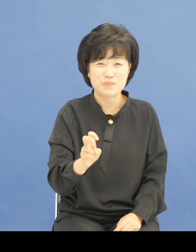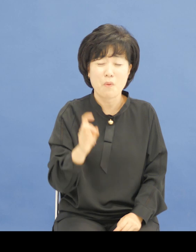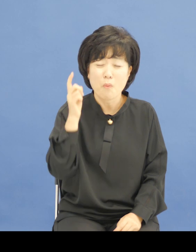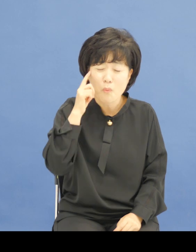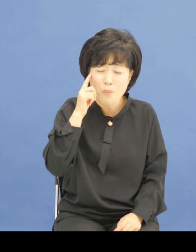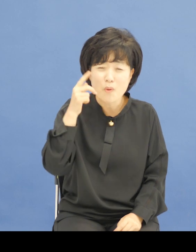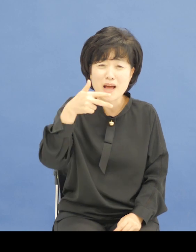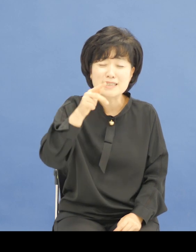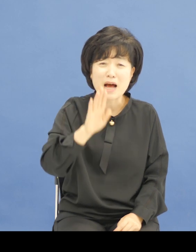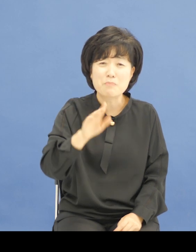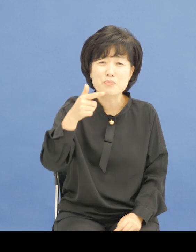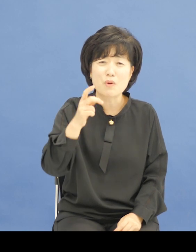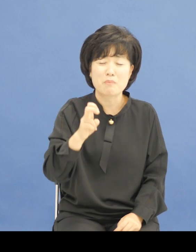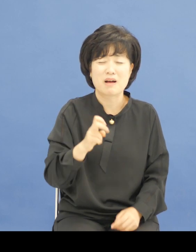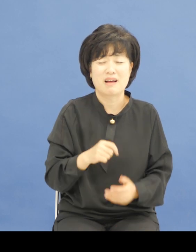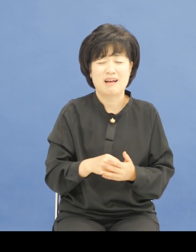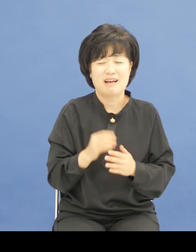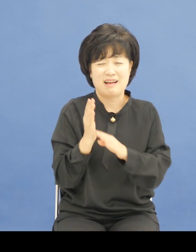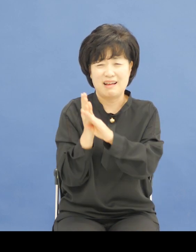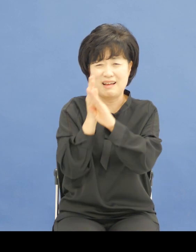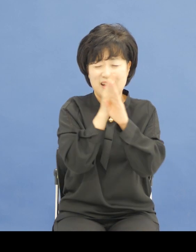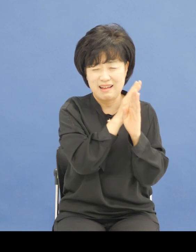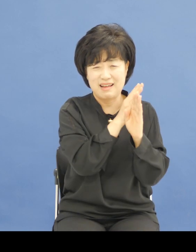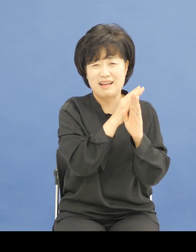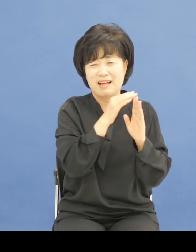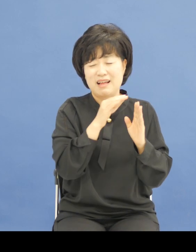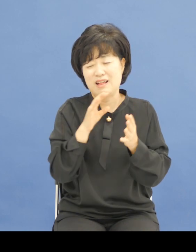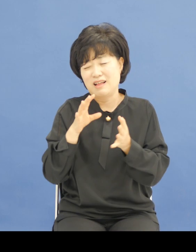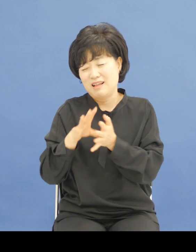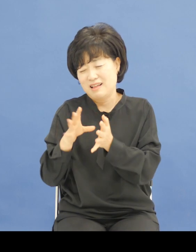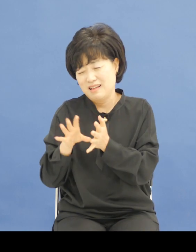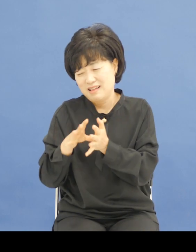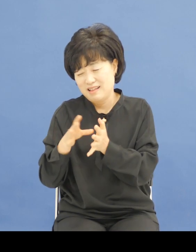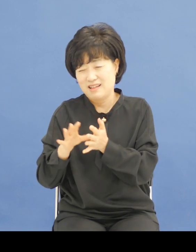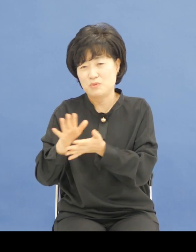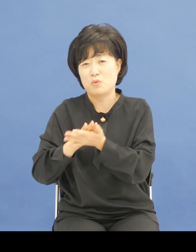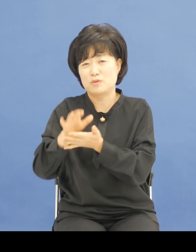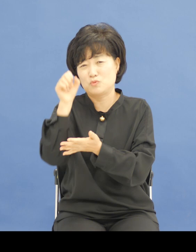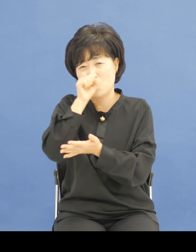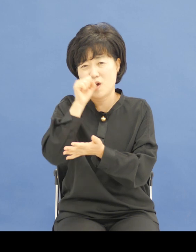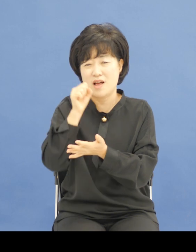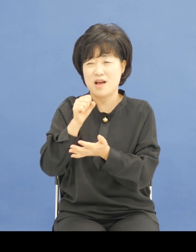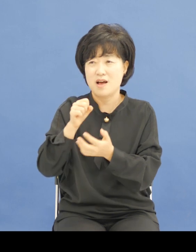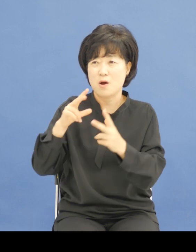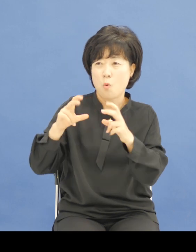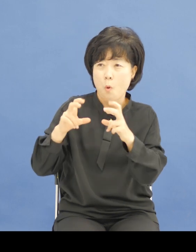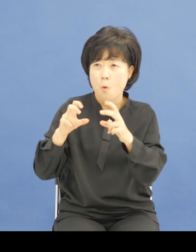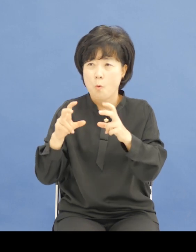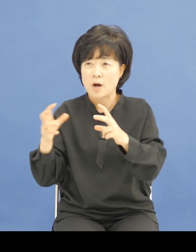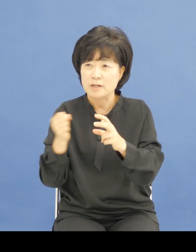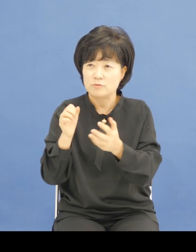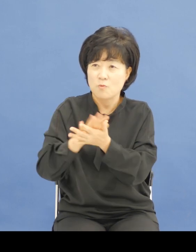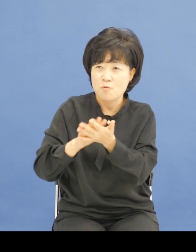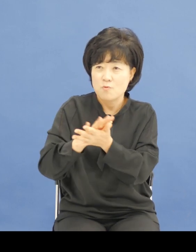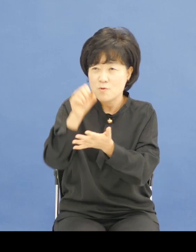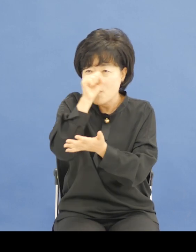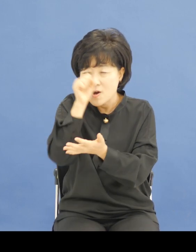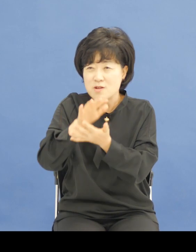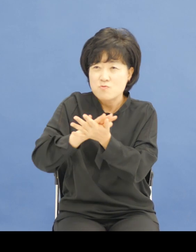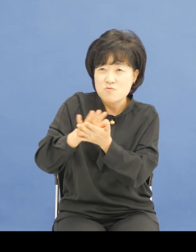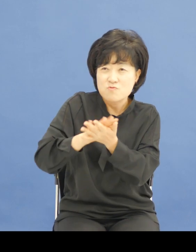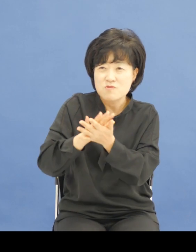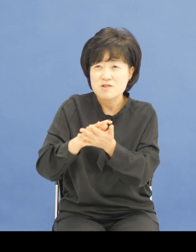볼 때 굉장히 몸 좀 썼어요. 놀기를 좋아해요, 제가. 아, 어떤 걸 좋아하셨는데? 뭐, 공 가지고 노는 건 뭐든지 좋아하고. 네네.